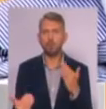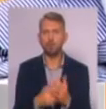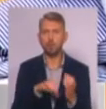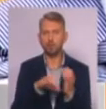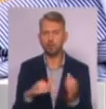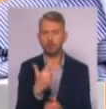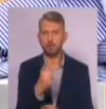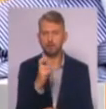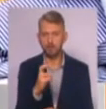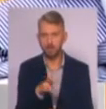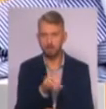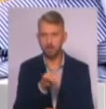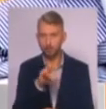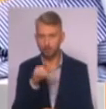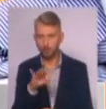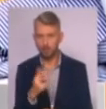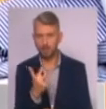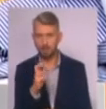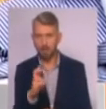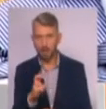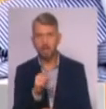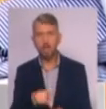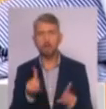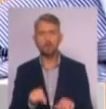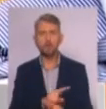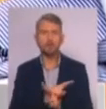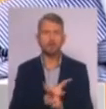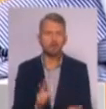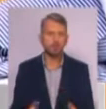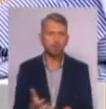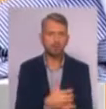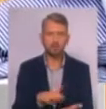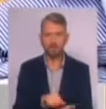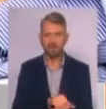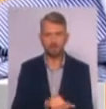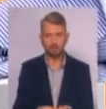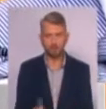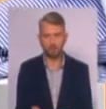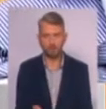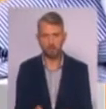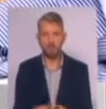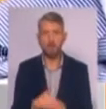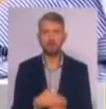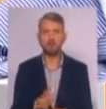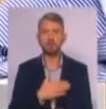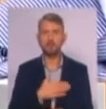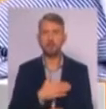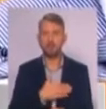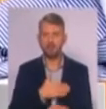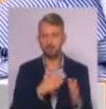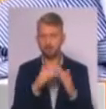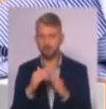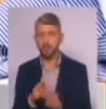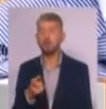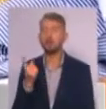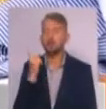3Б, Маліновського 3Б. Там теж ніхто не збирається асфальтувати. Дякую. Між нашими торцями. Так,